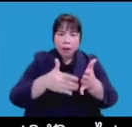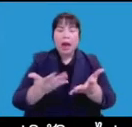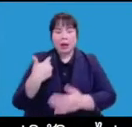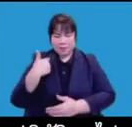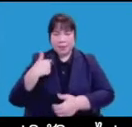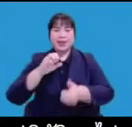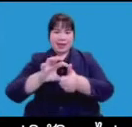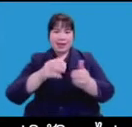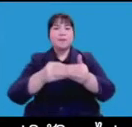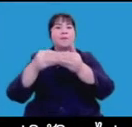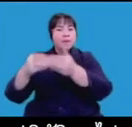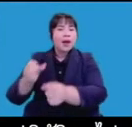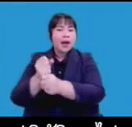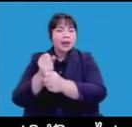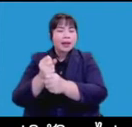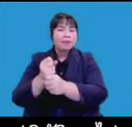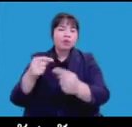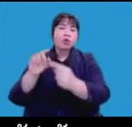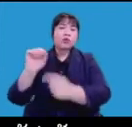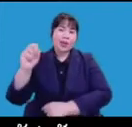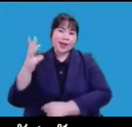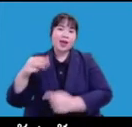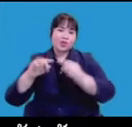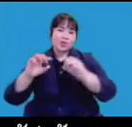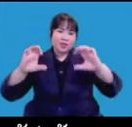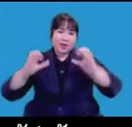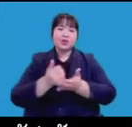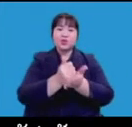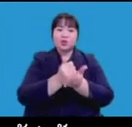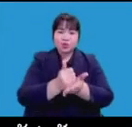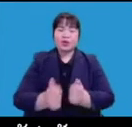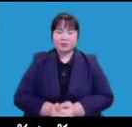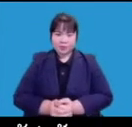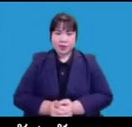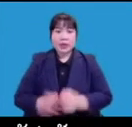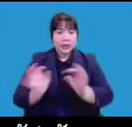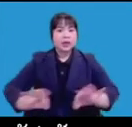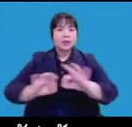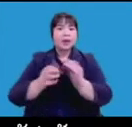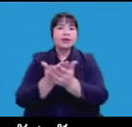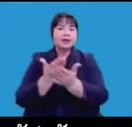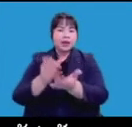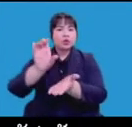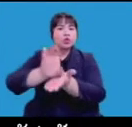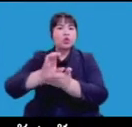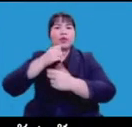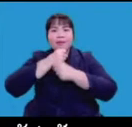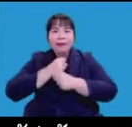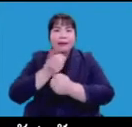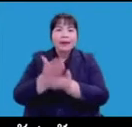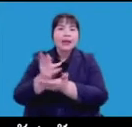ำพาให้เขาได้รับสวัสดิการของรัฐและที่สำคัญก็คือว่าการเข้าถึงเงินกู้ของกองทุนผู้สูง